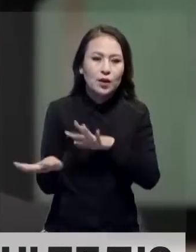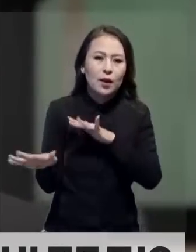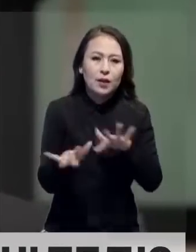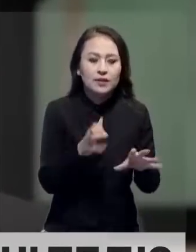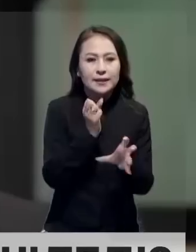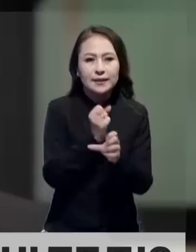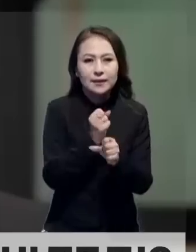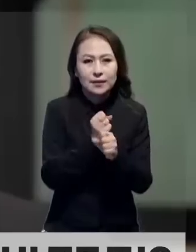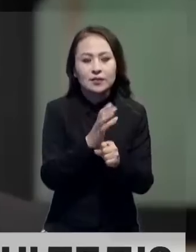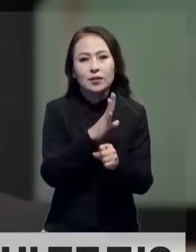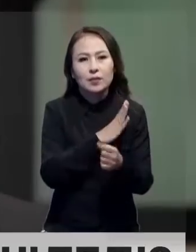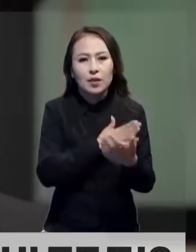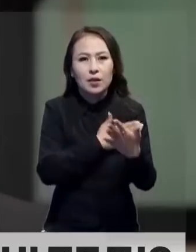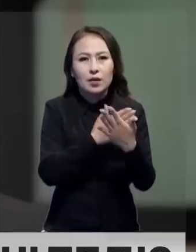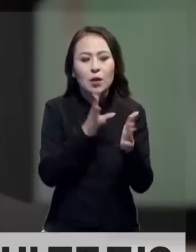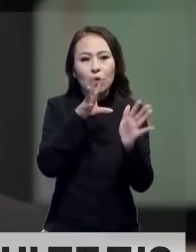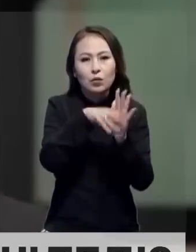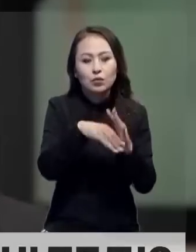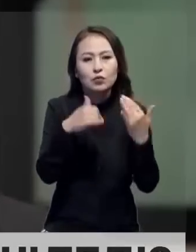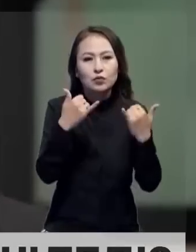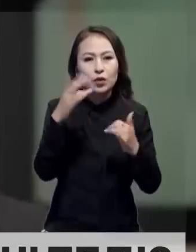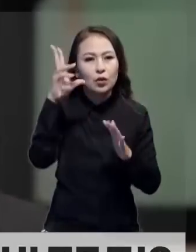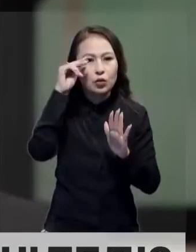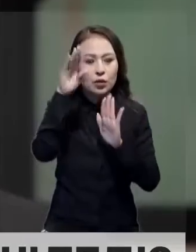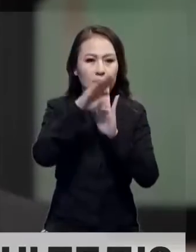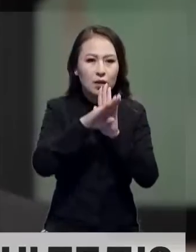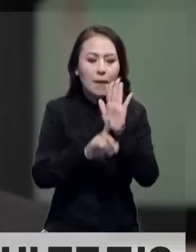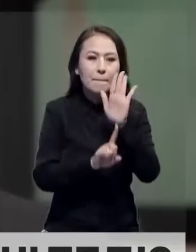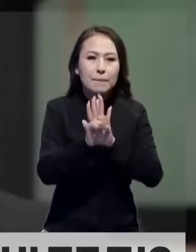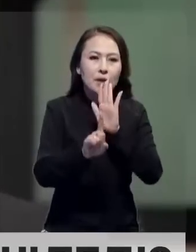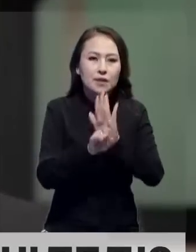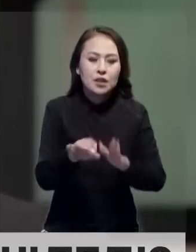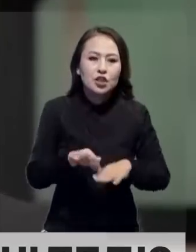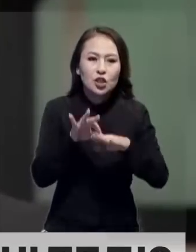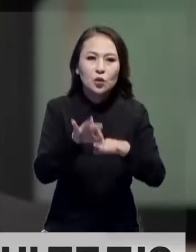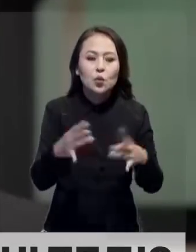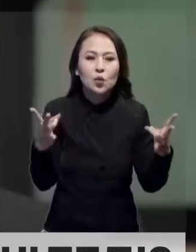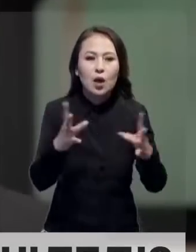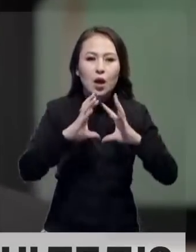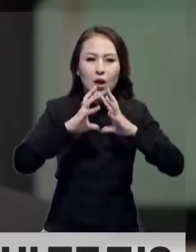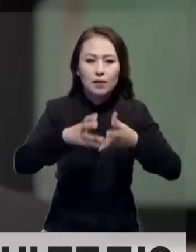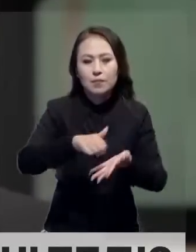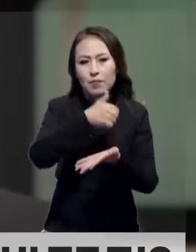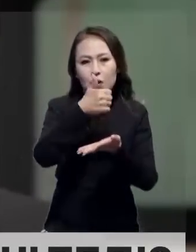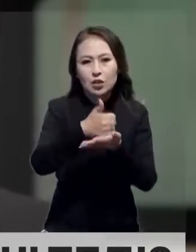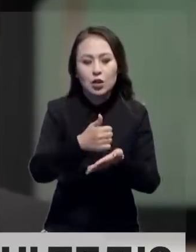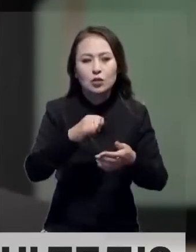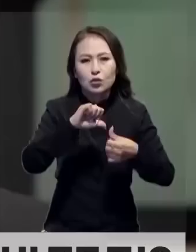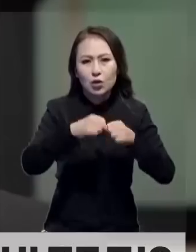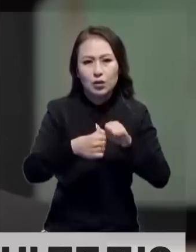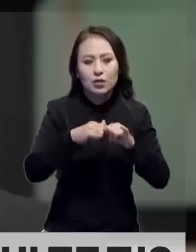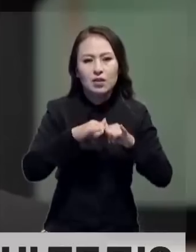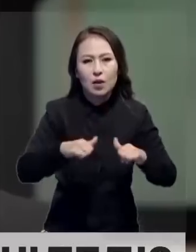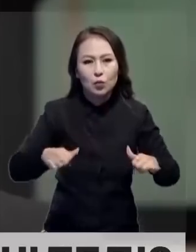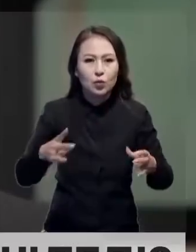жатқан жағдайлардың қарқынына ілеспейді. Біздің жалпы күн тәртібімізде бастамаларды жетілдіру керек. Әлем елдерінің басшылары тұрақты дамуға